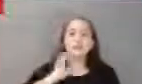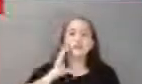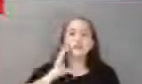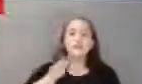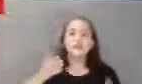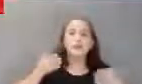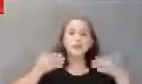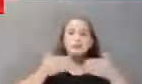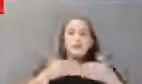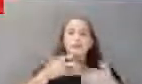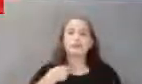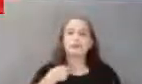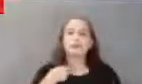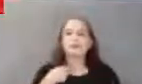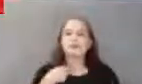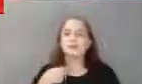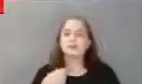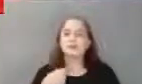isang tanong sa'yo.